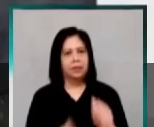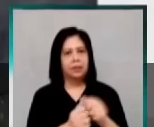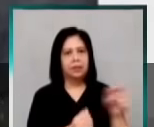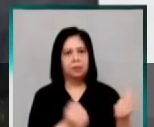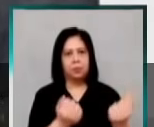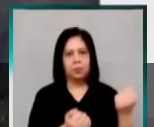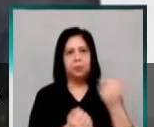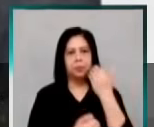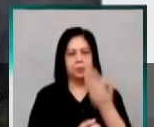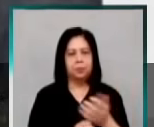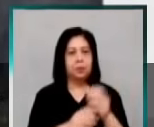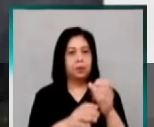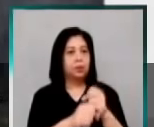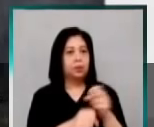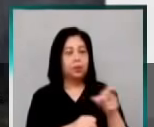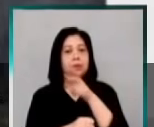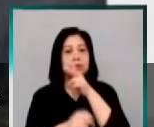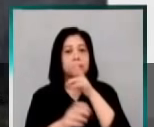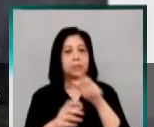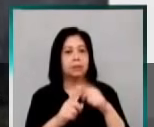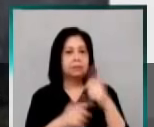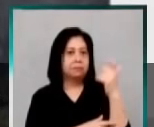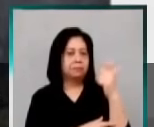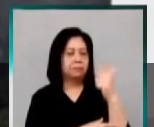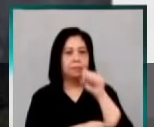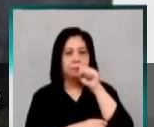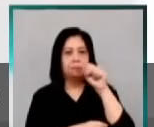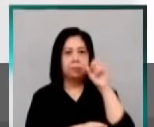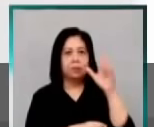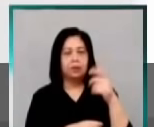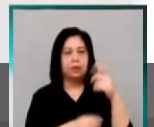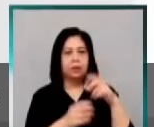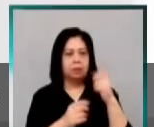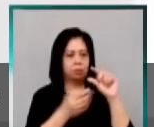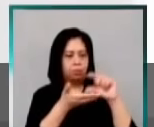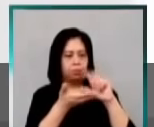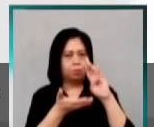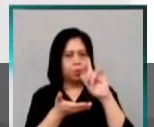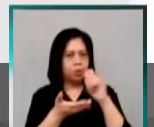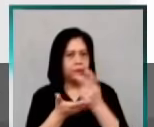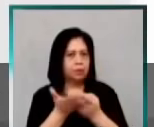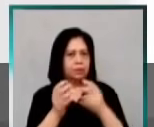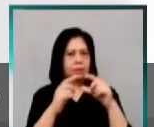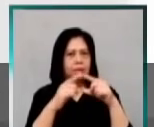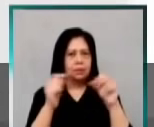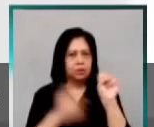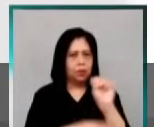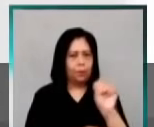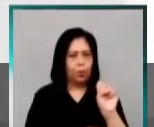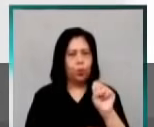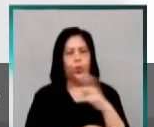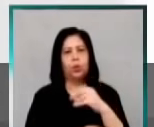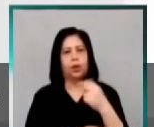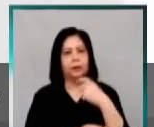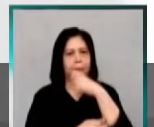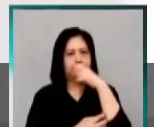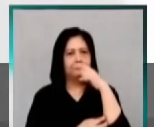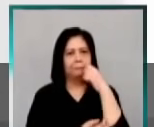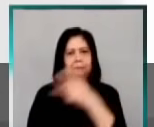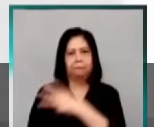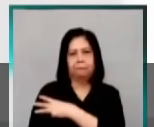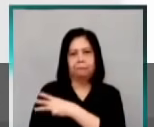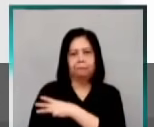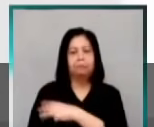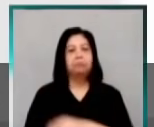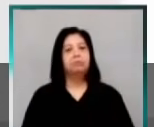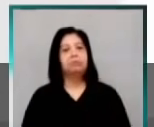sa mga suspek ang ilang baril, granada, bala, ilang pakete ng hinihinalang shabu at pinatuyong dahon ng marijuana. Walang